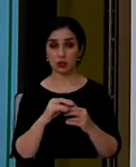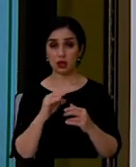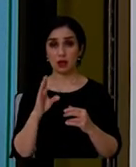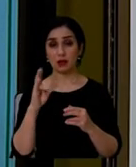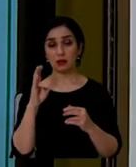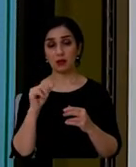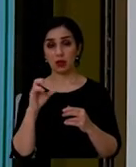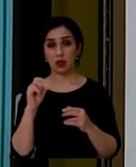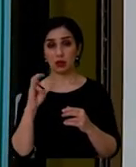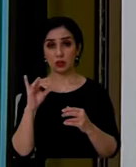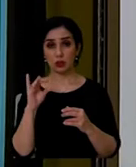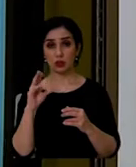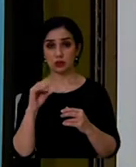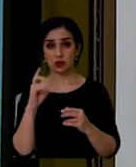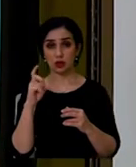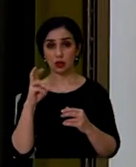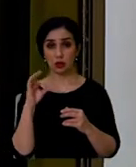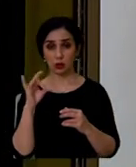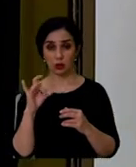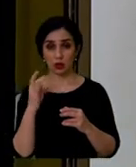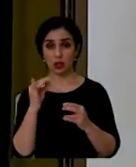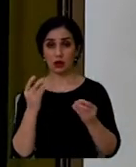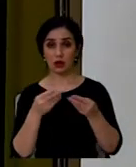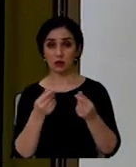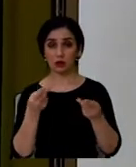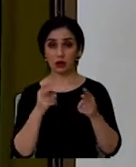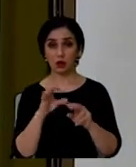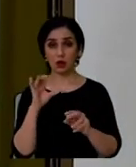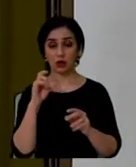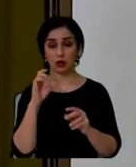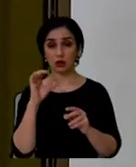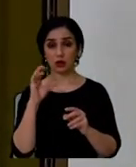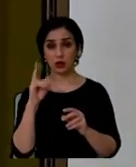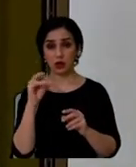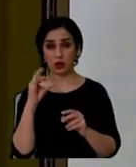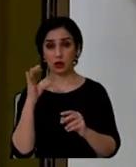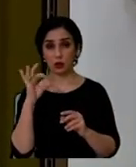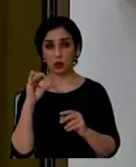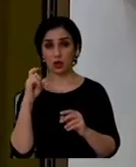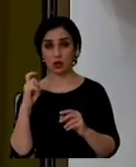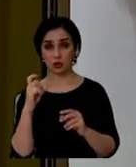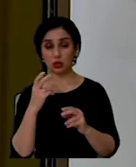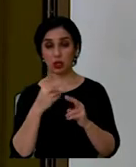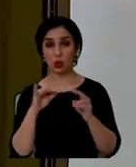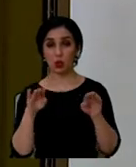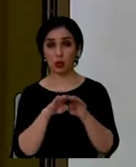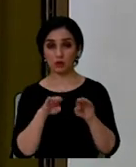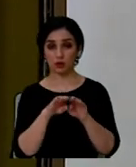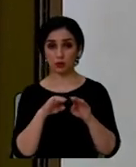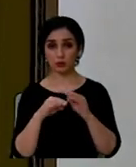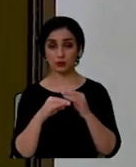на аноде хлор, и в растворе остается калий OH. Уравниваем